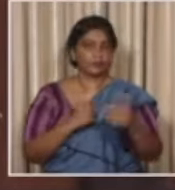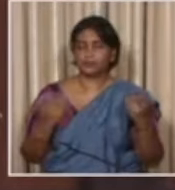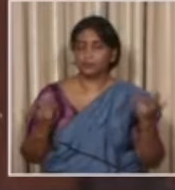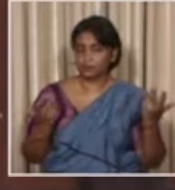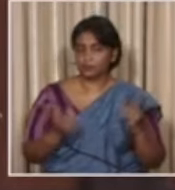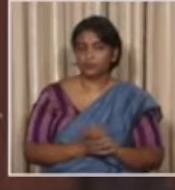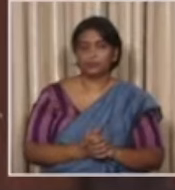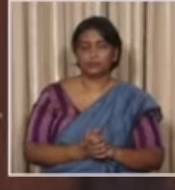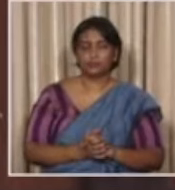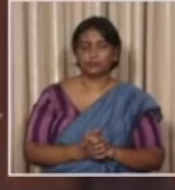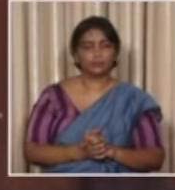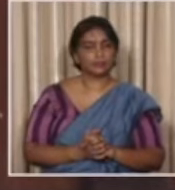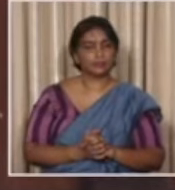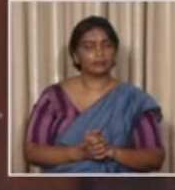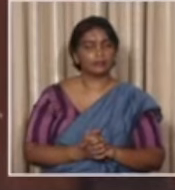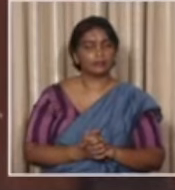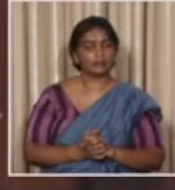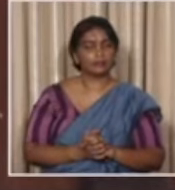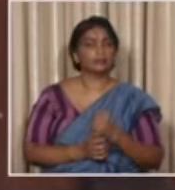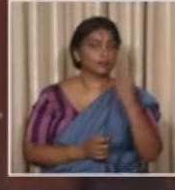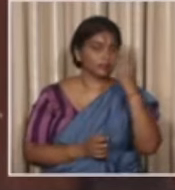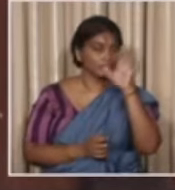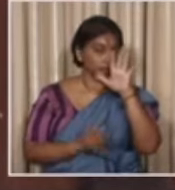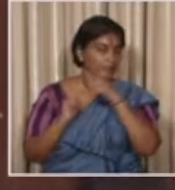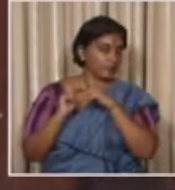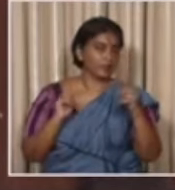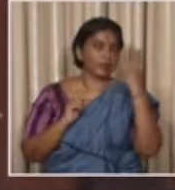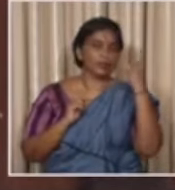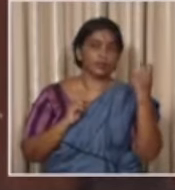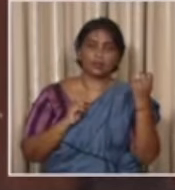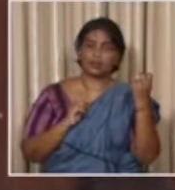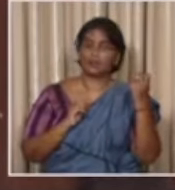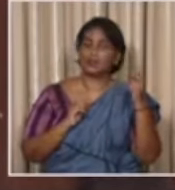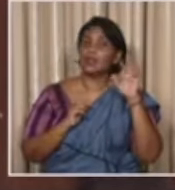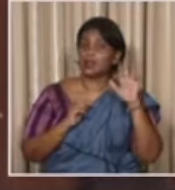නැහැ. එතනින් එහාට අපි ගියොත් එමේ මේ 2005 ඉඳන් අපි